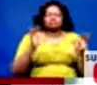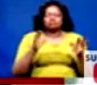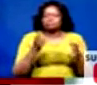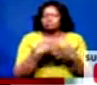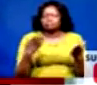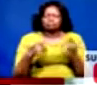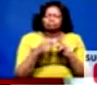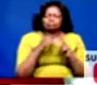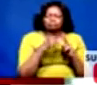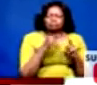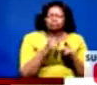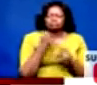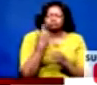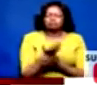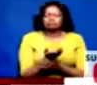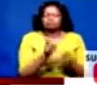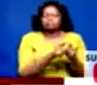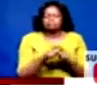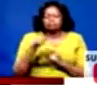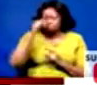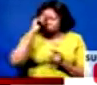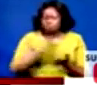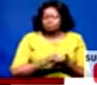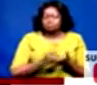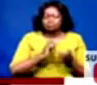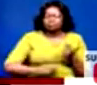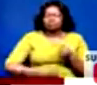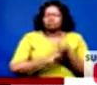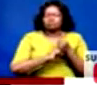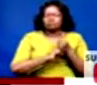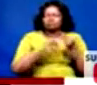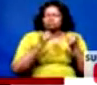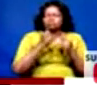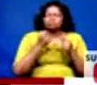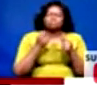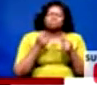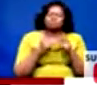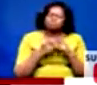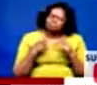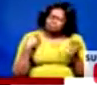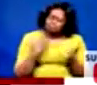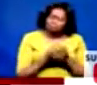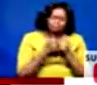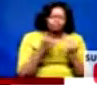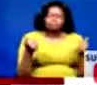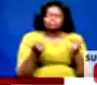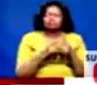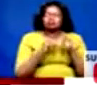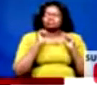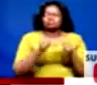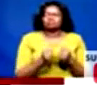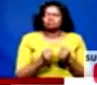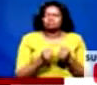mauaji. Tunaomba kama serikali ambayo tumeiunga mkono, ambayo tumesimama nao kuanzia dakika ya mwanzo mpaka mwisho, iweze kutuangalia